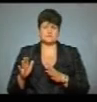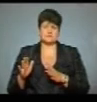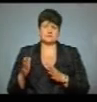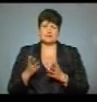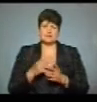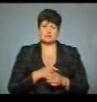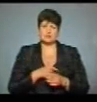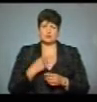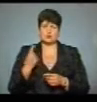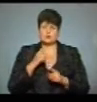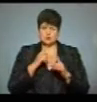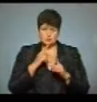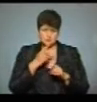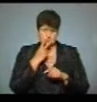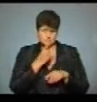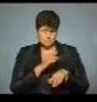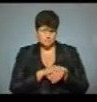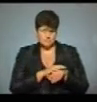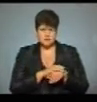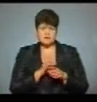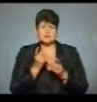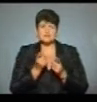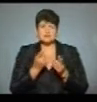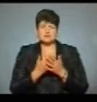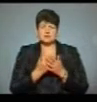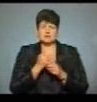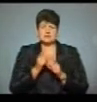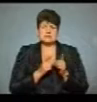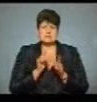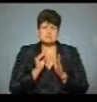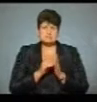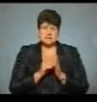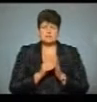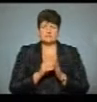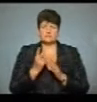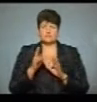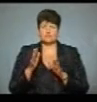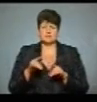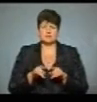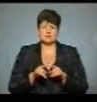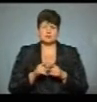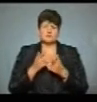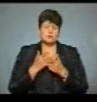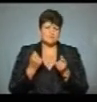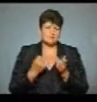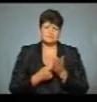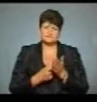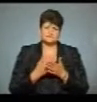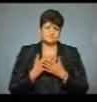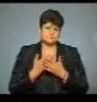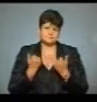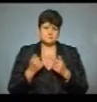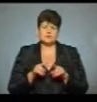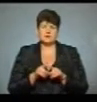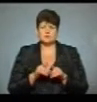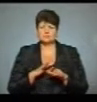депутат обласної ради також помітив, нібито вносяться зміни. В тих таких двох випадках також інформація не підтвердилася, також